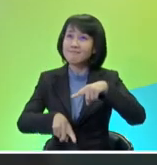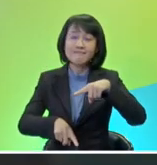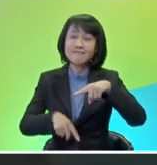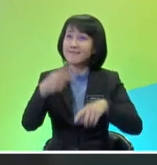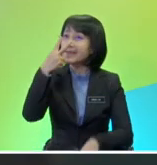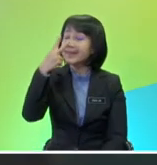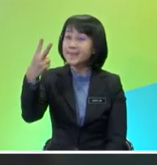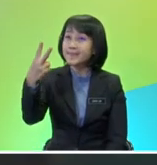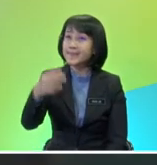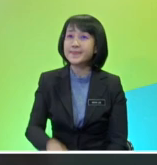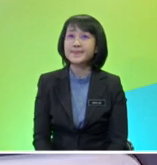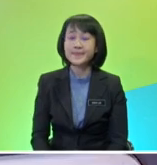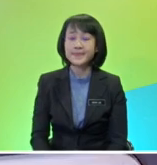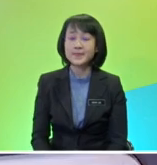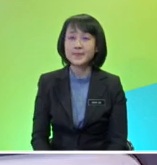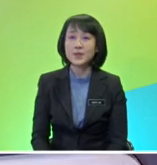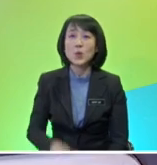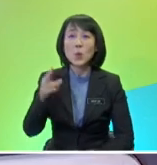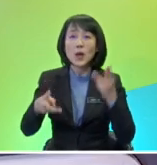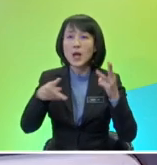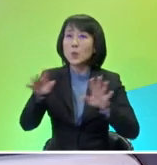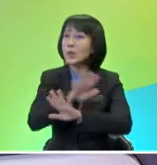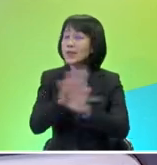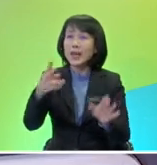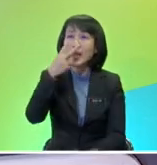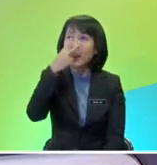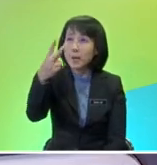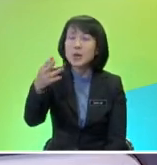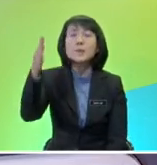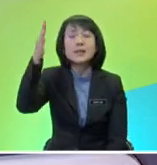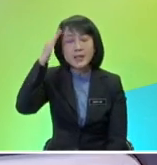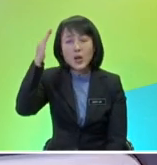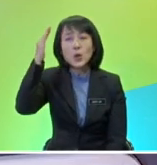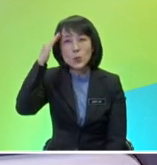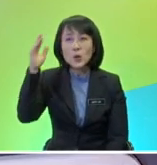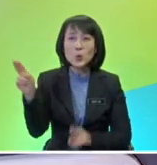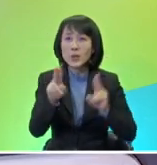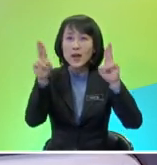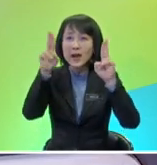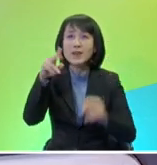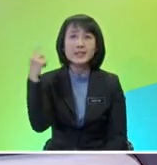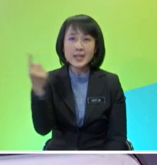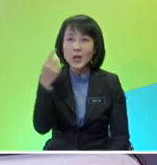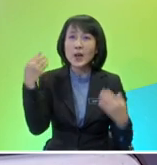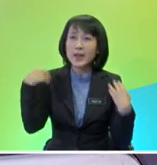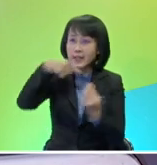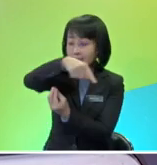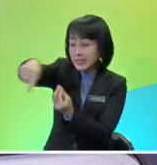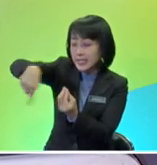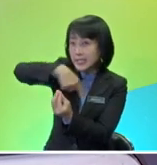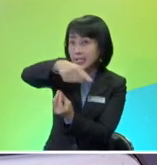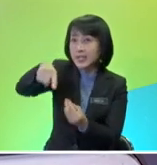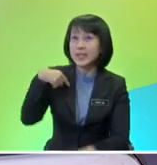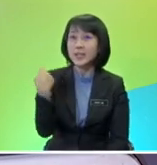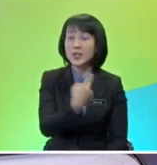begitu, kita tahu bahawa udara sentiasa berada di sekeliling kita. Betul. Jadi untuk membuktikan kewujudan